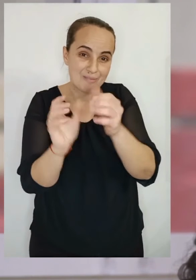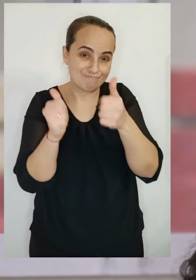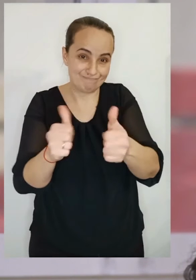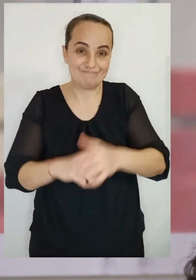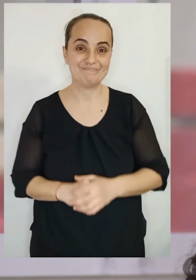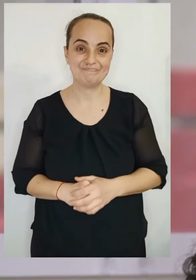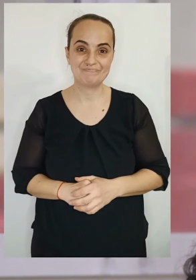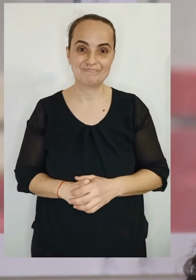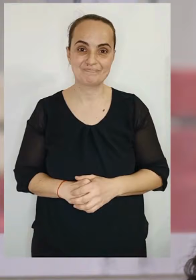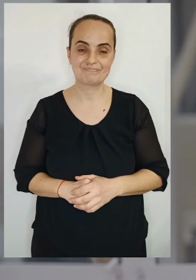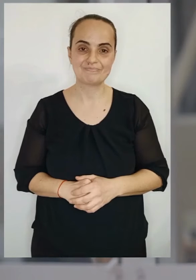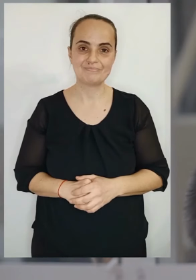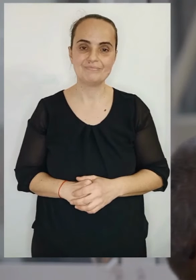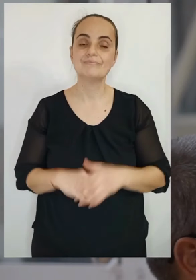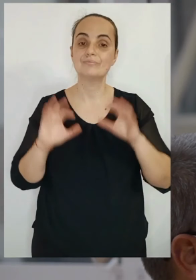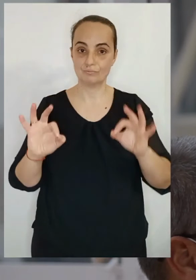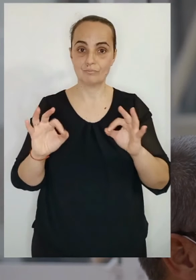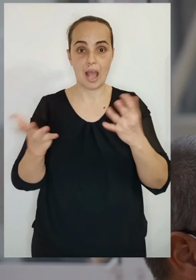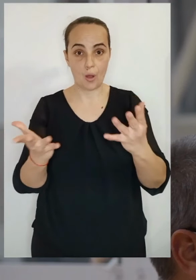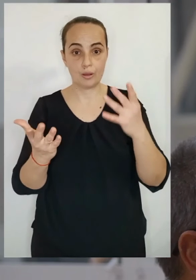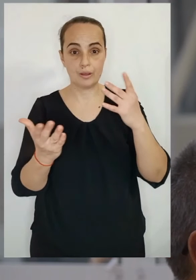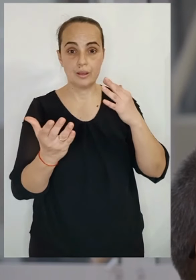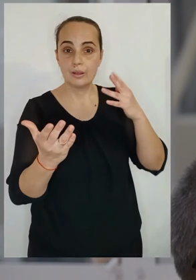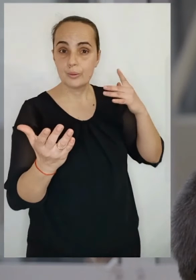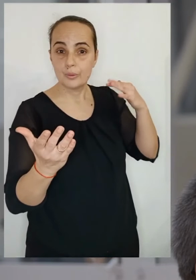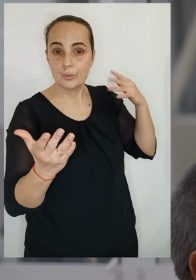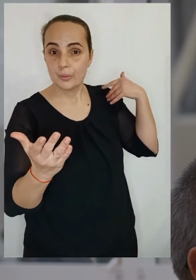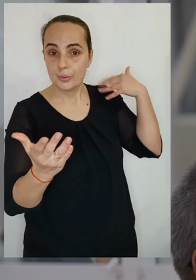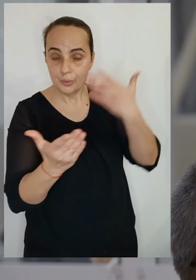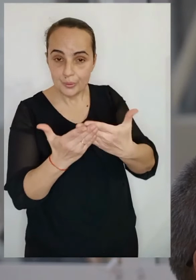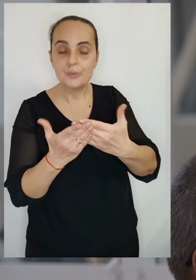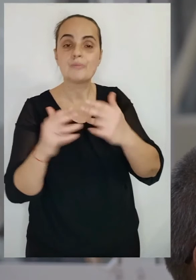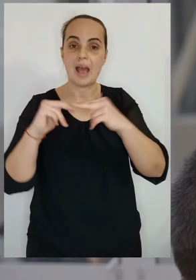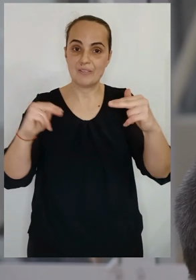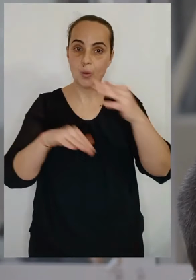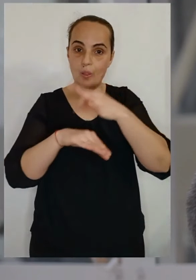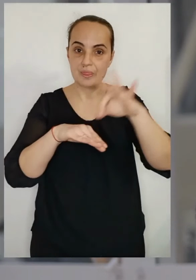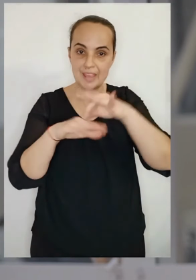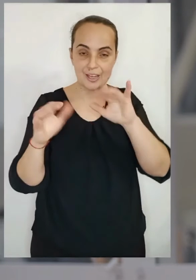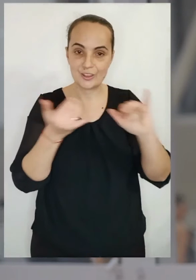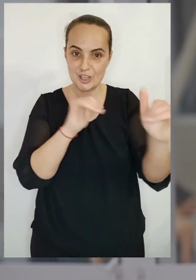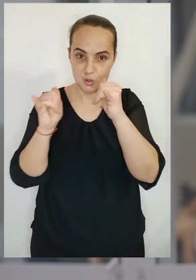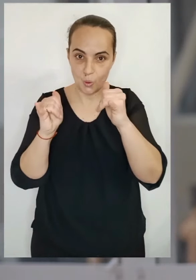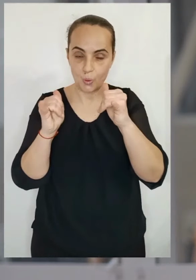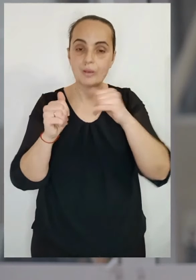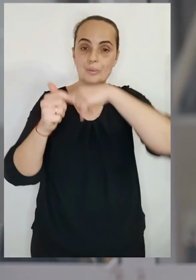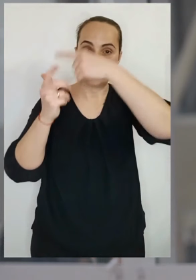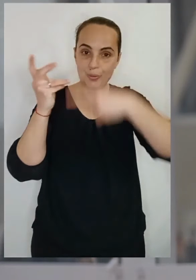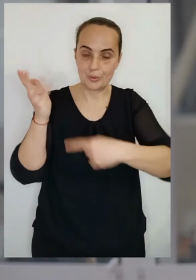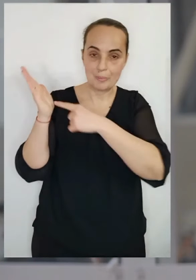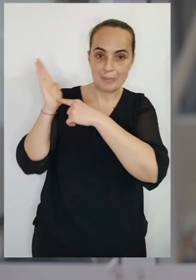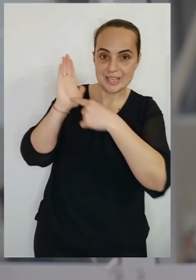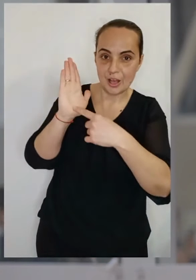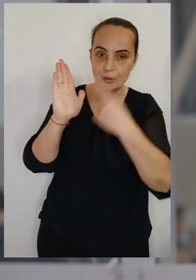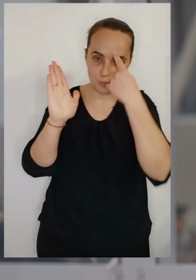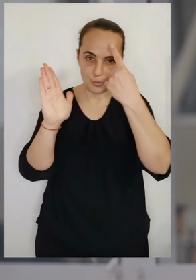quoi. Très bien. Je crois qu'on a fait le tour un peu de Avignon, Terre des Jeux. Je crois qu'on a brossé un peu le portrait pour que tout le monde comprenne